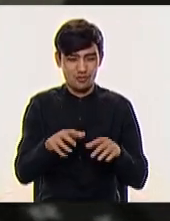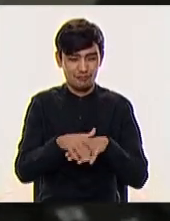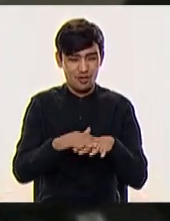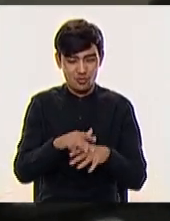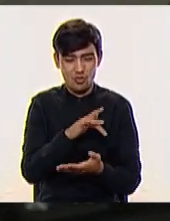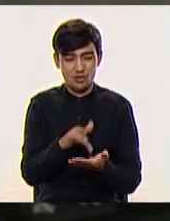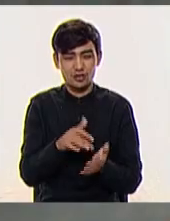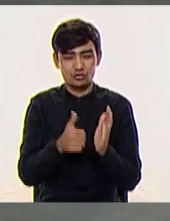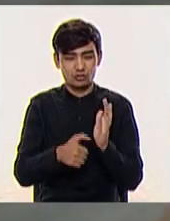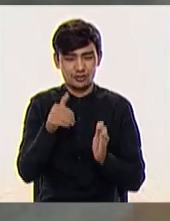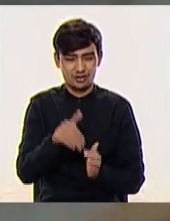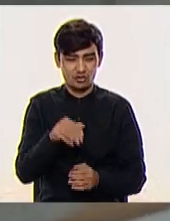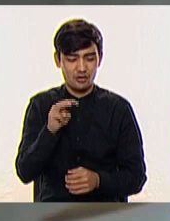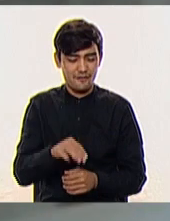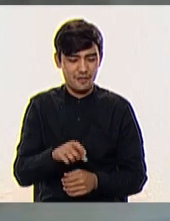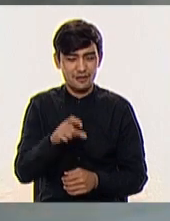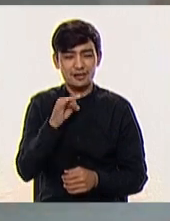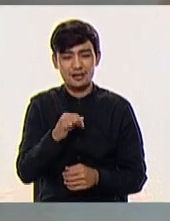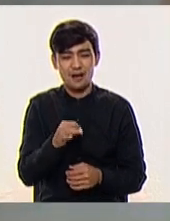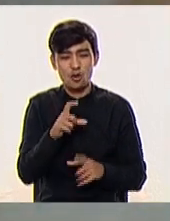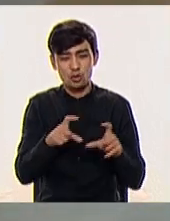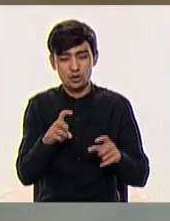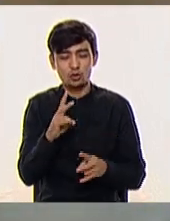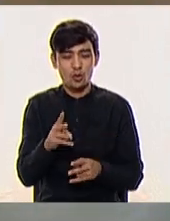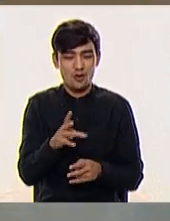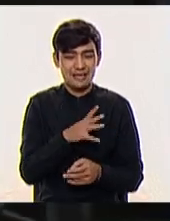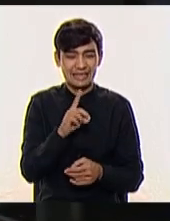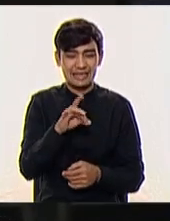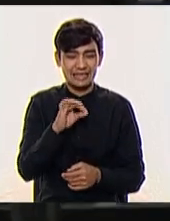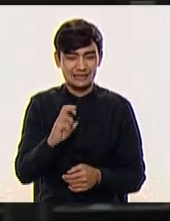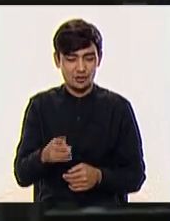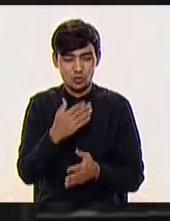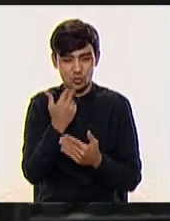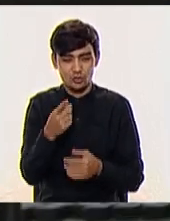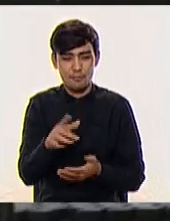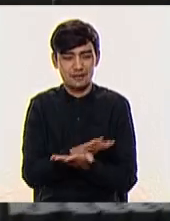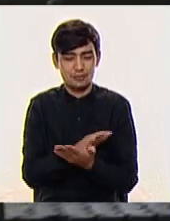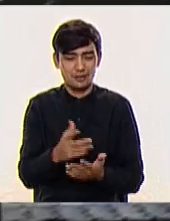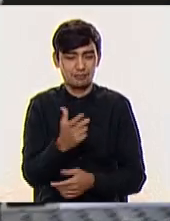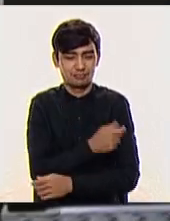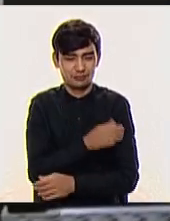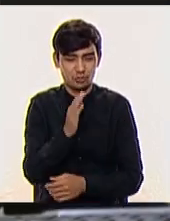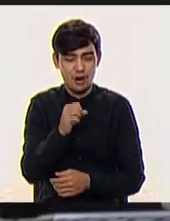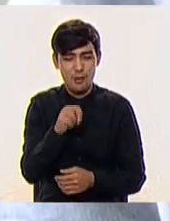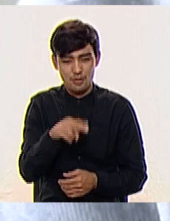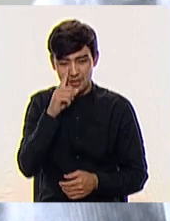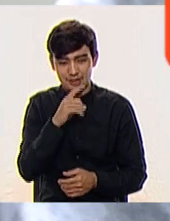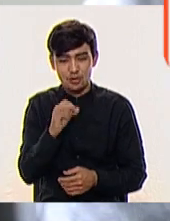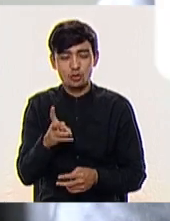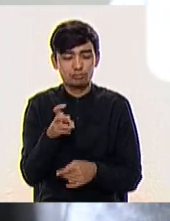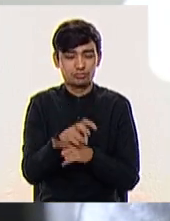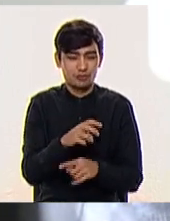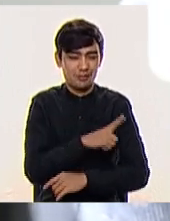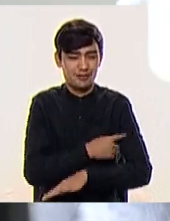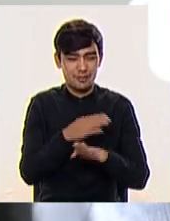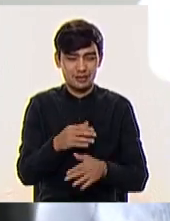Это более 600 тысяч человек. Для людей вне категории риска препарат будет доступен бесплатно в апреле при обращении в